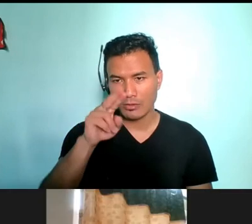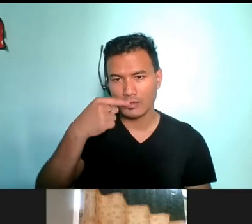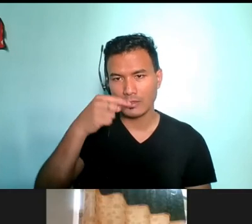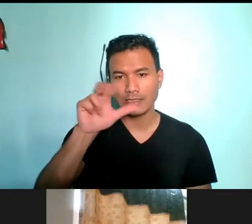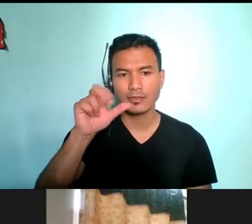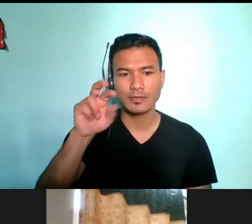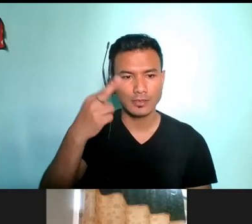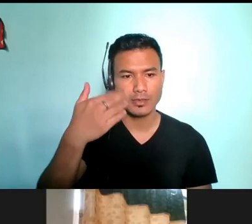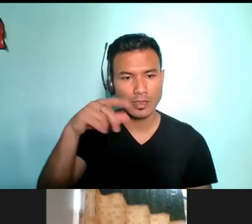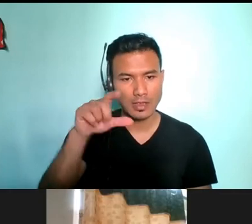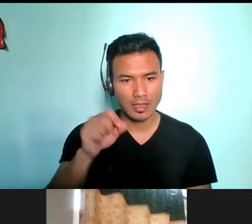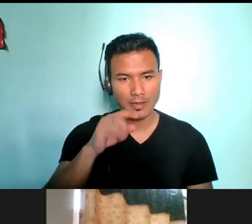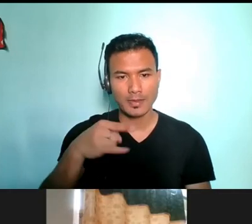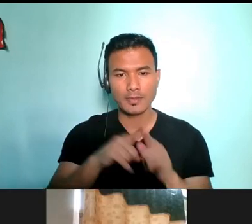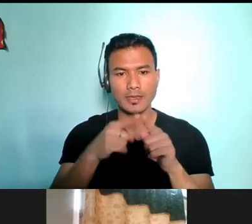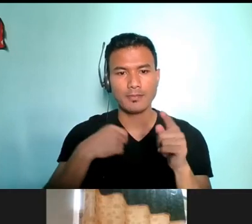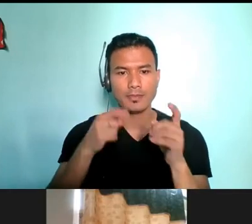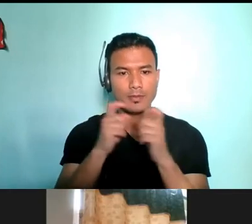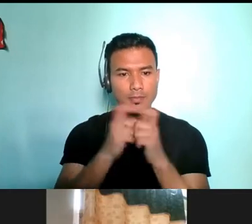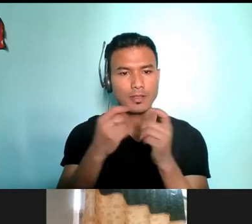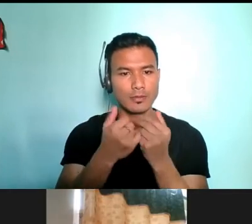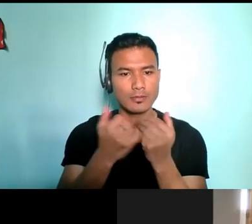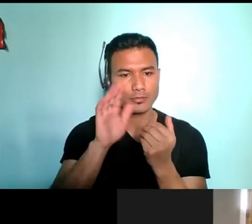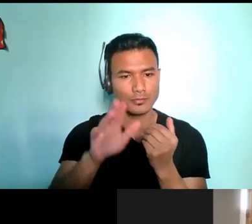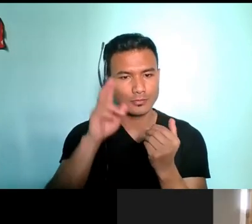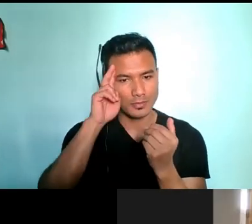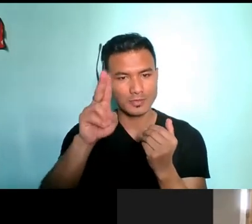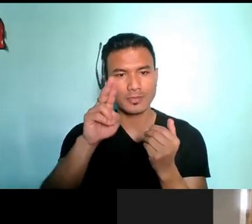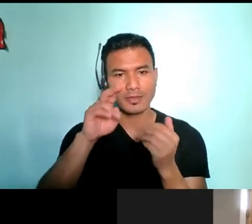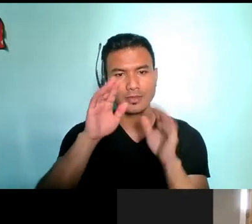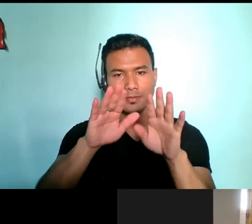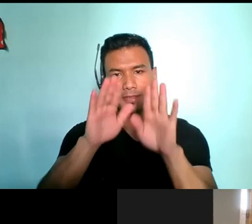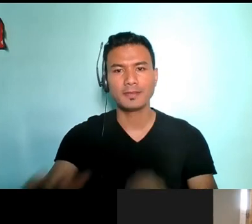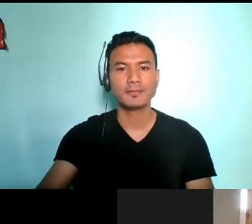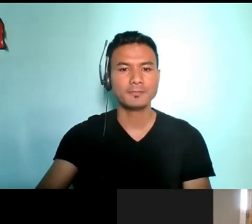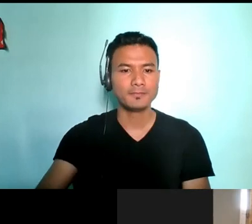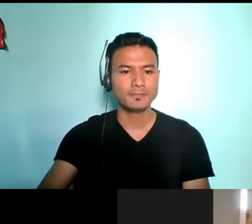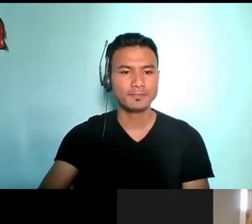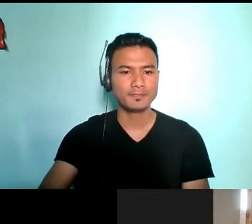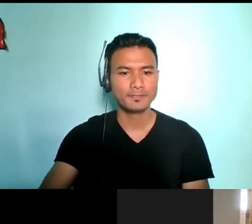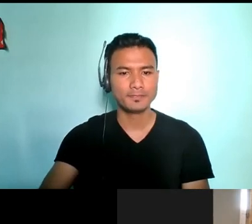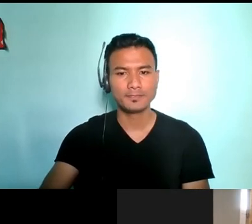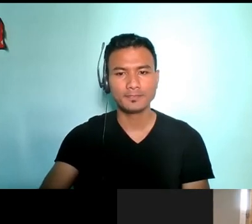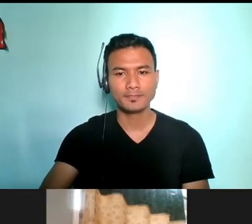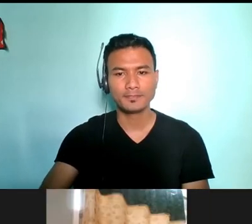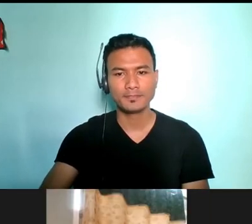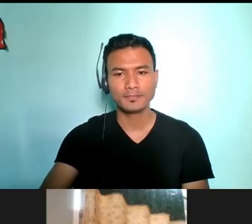रोचक छलफलहरू गर्ने नै छौँ भविष्यमा. थ्याङ्क यू सो मच, थ्याङ्क यू, बाई बाई.